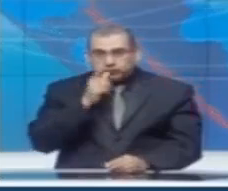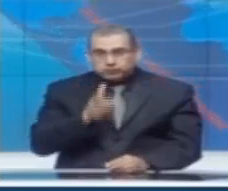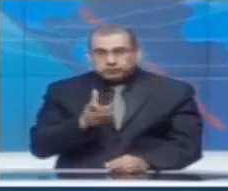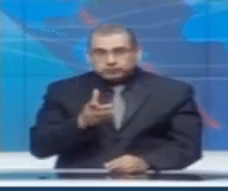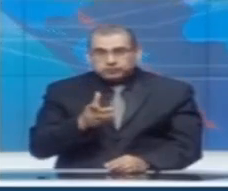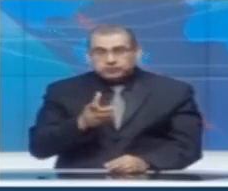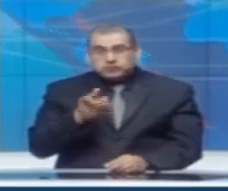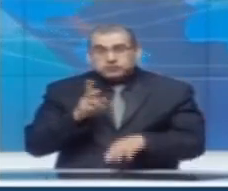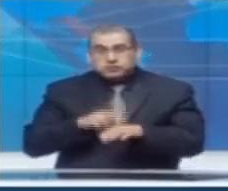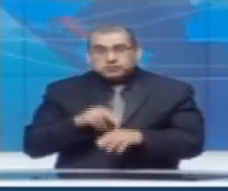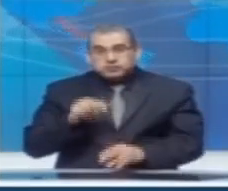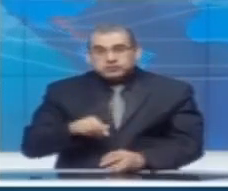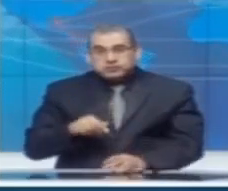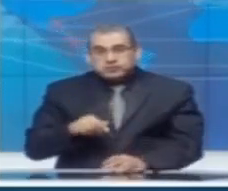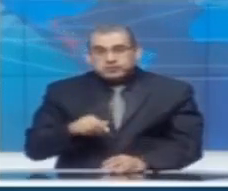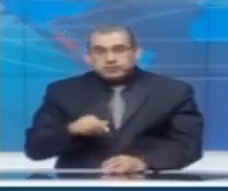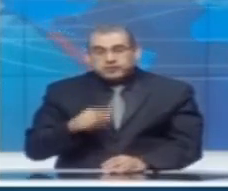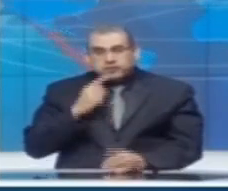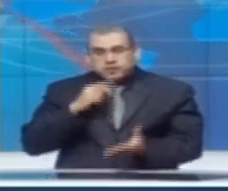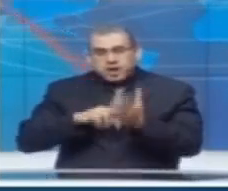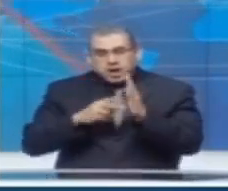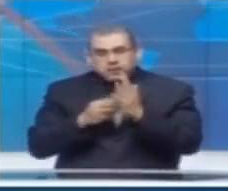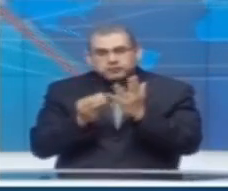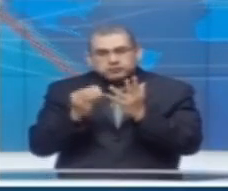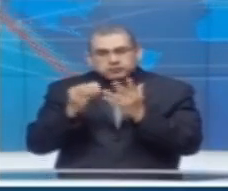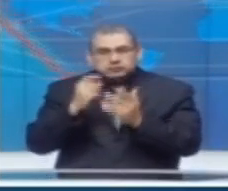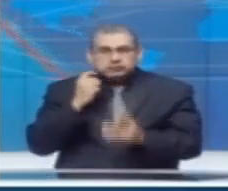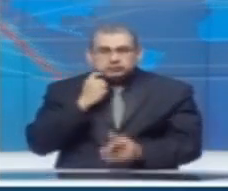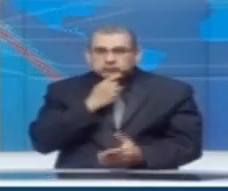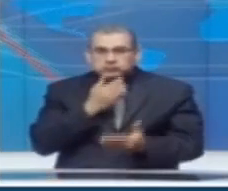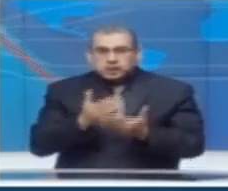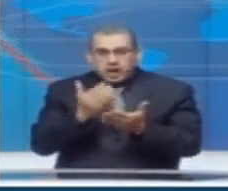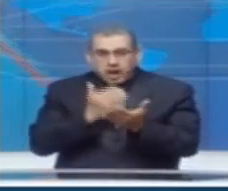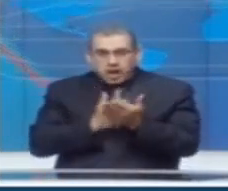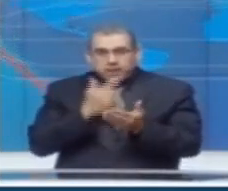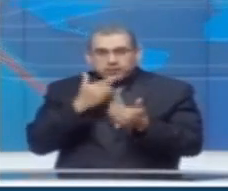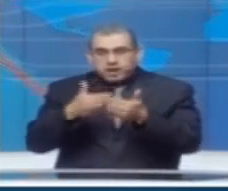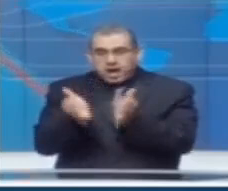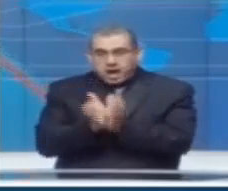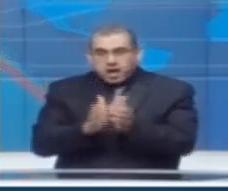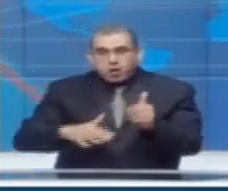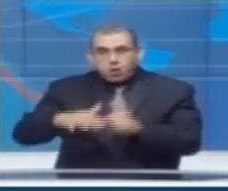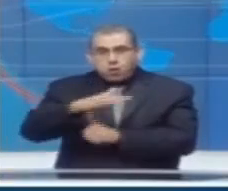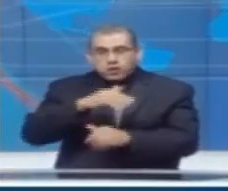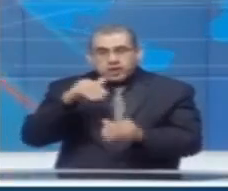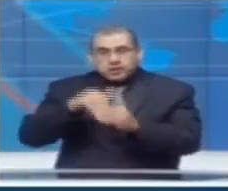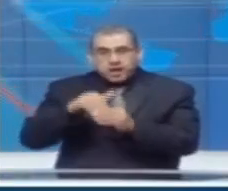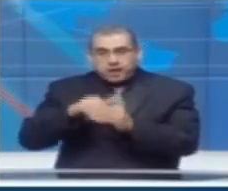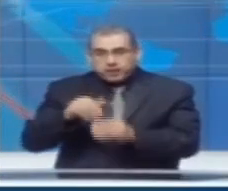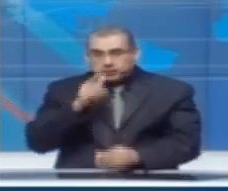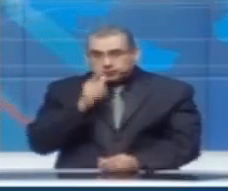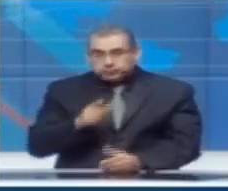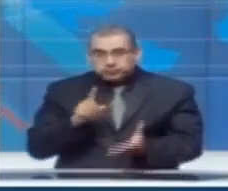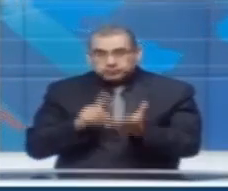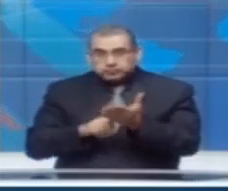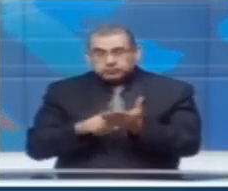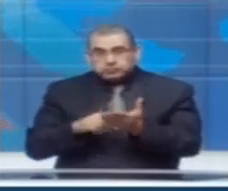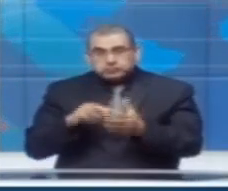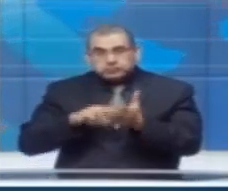ساري. الإجراءات والاستعدادات التي قامت بها الهيئة الوطنية للانتخابات